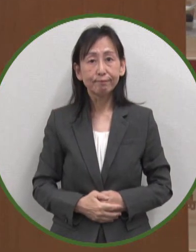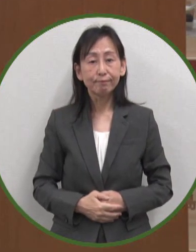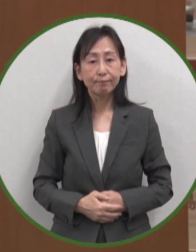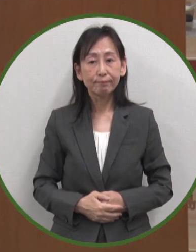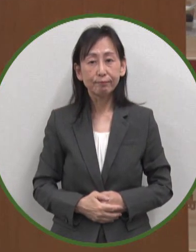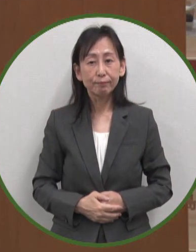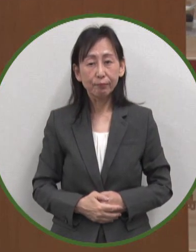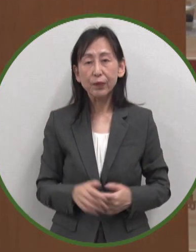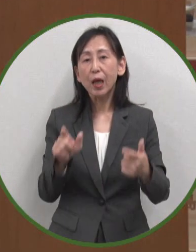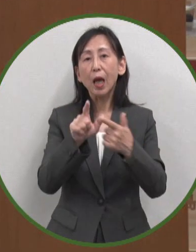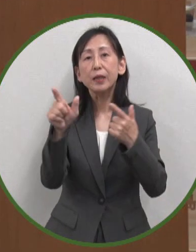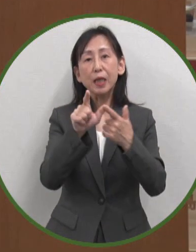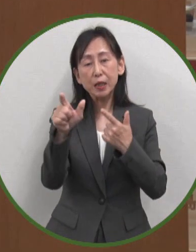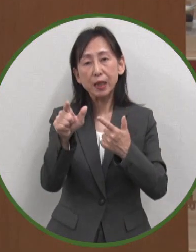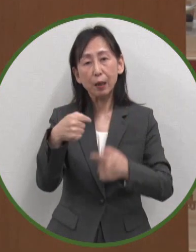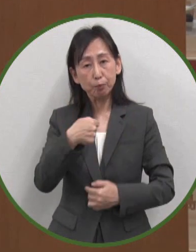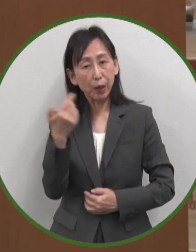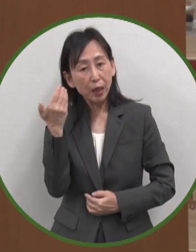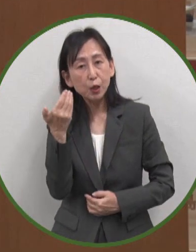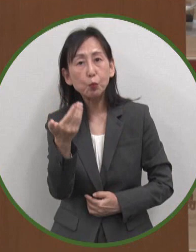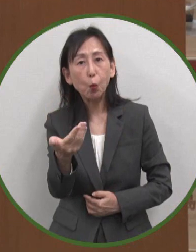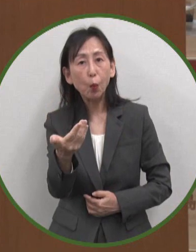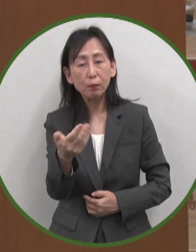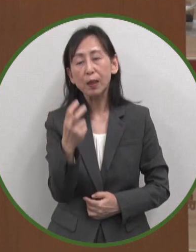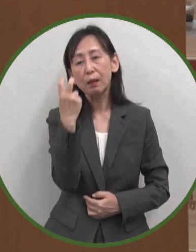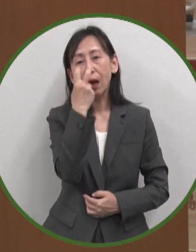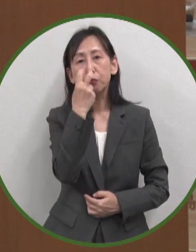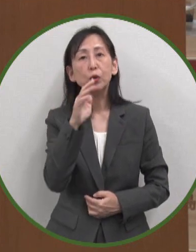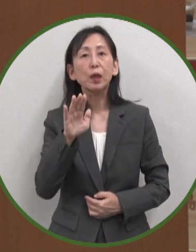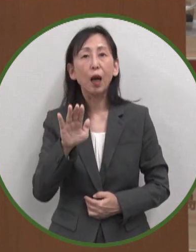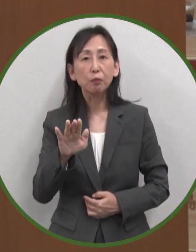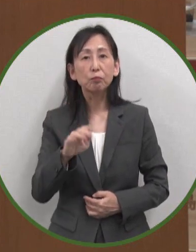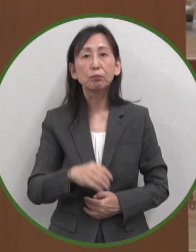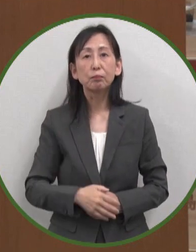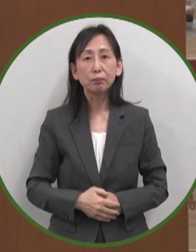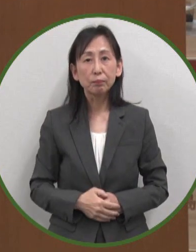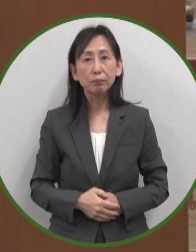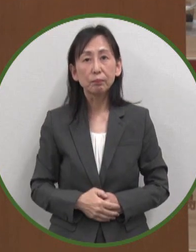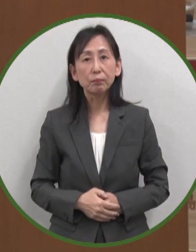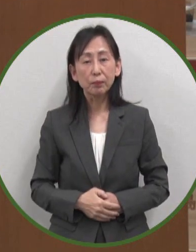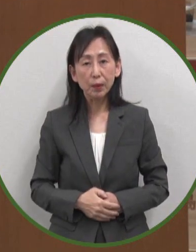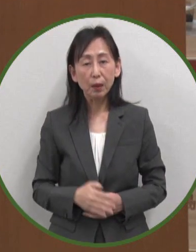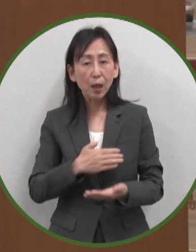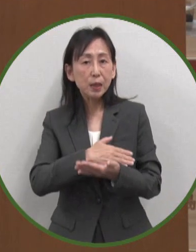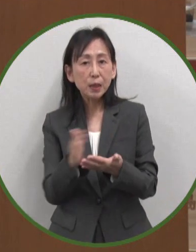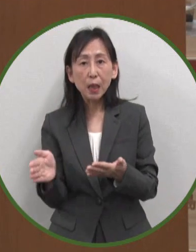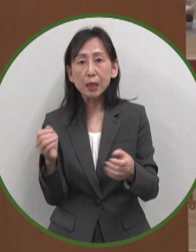ありがとうございます。千葉さん、 NHK の川田です。ちょっと2、3確認させていただきたいんですけども、まず先ほどの全事業所への PCR、 これ